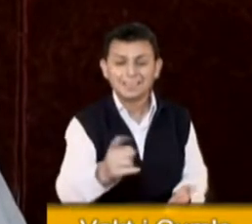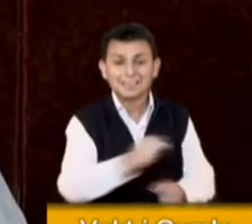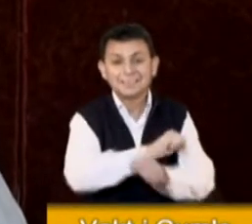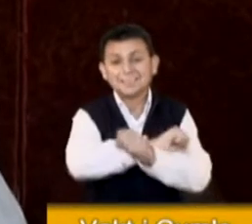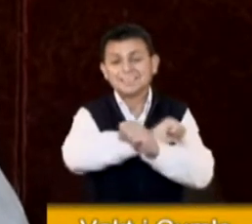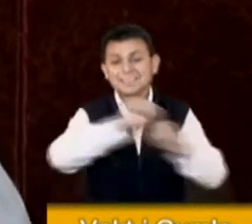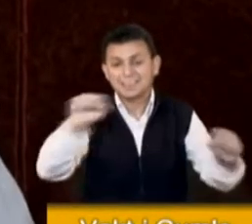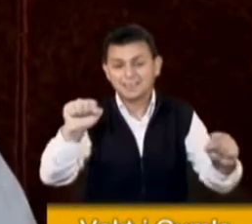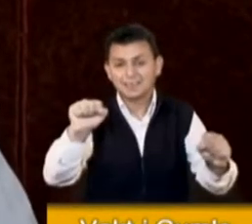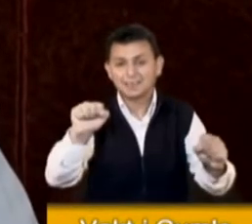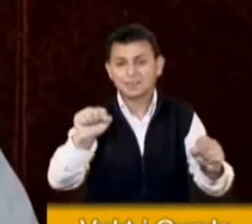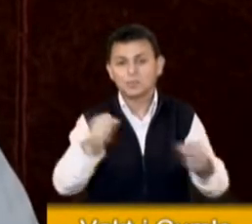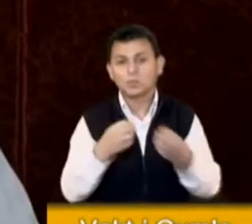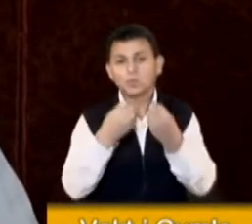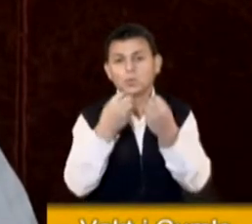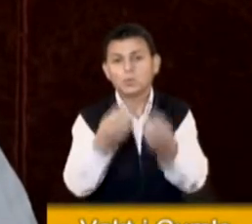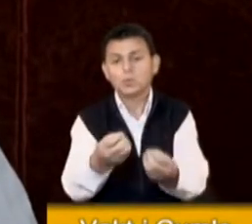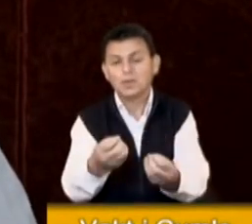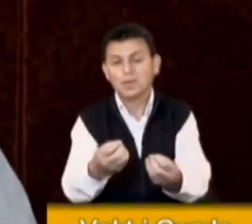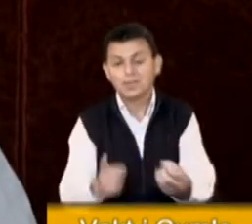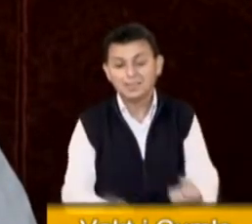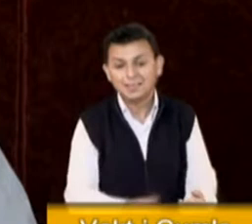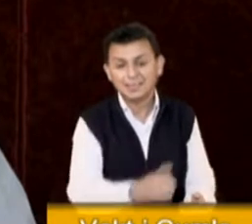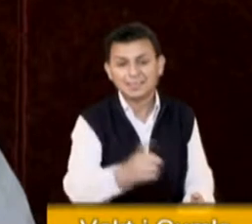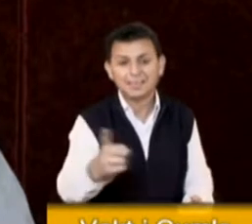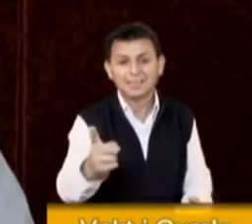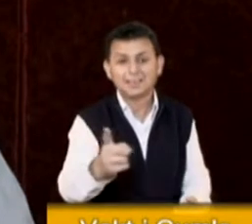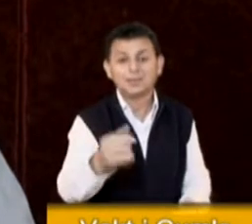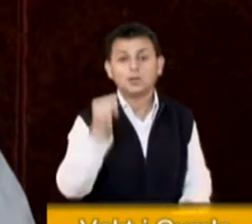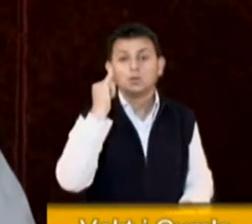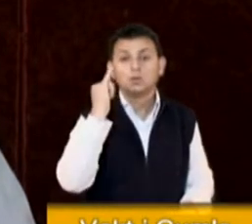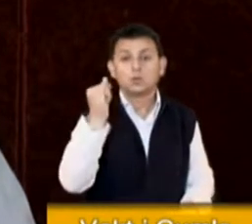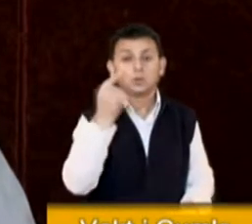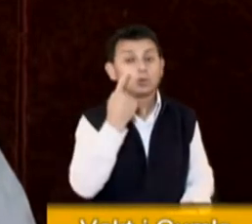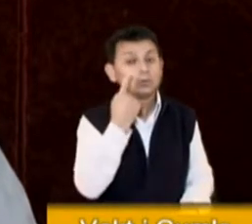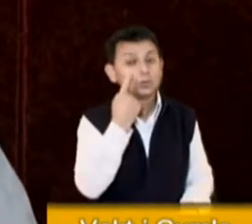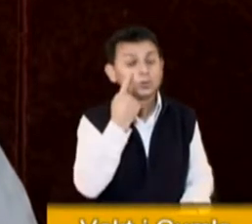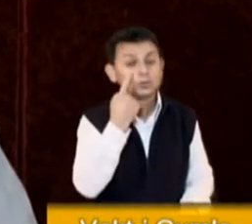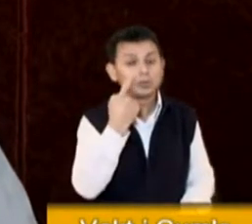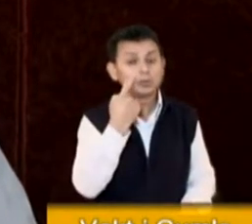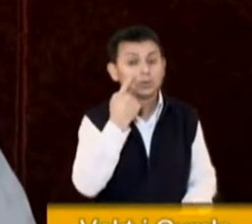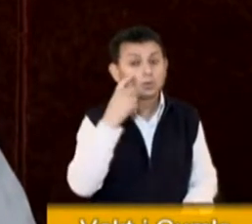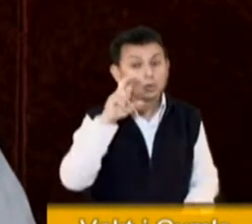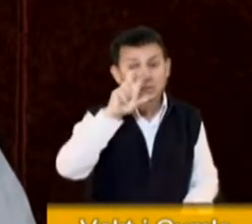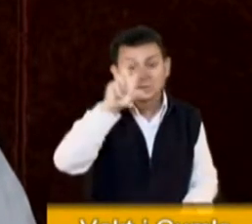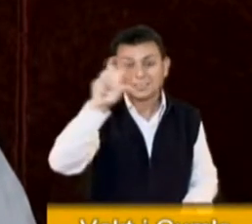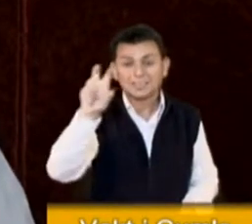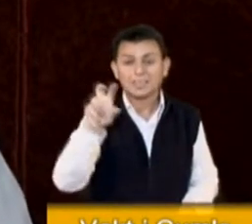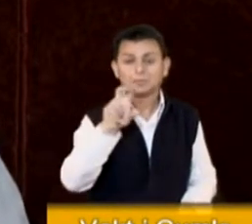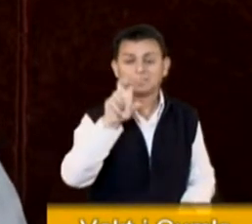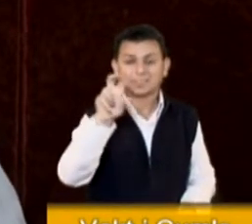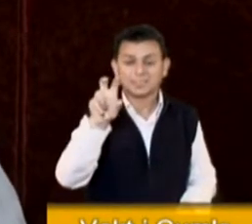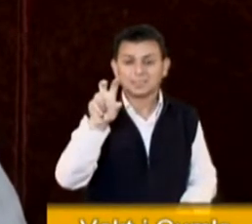türlü zararlı haşerattan ve de kem gözden, göz